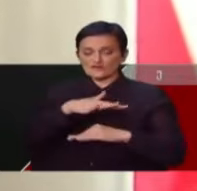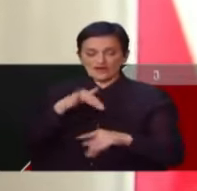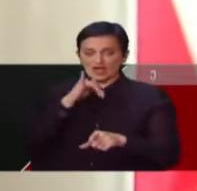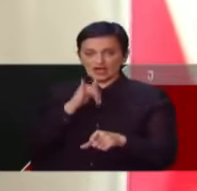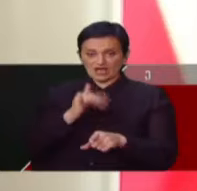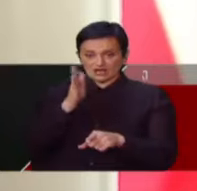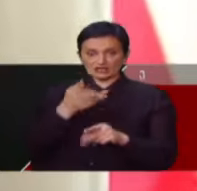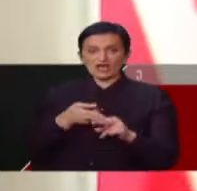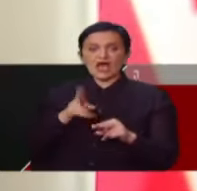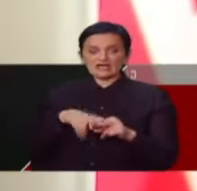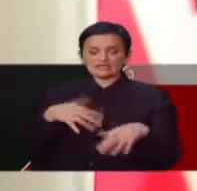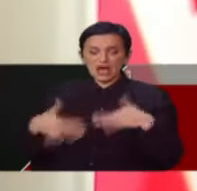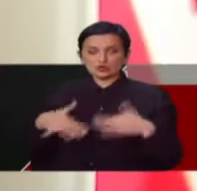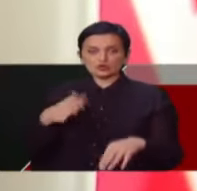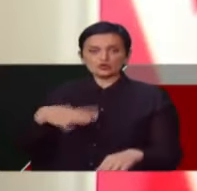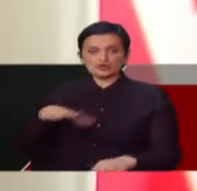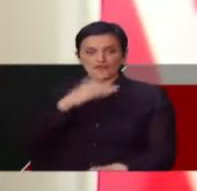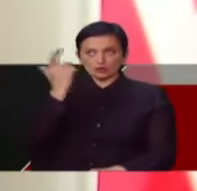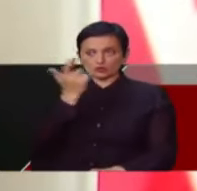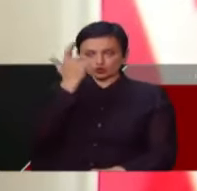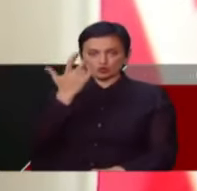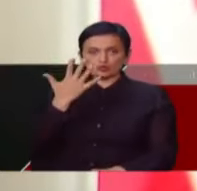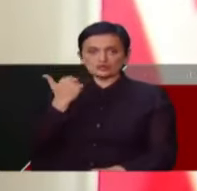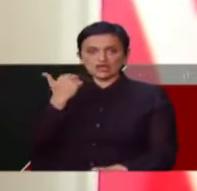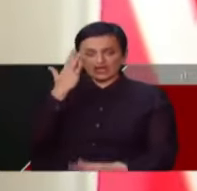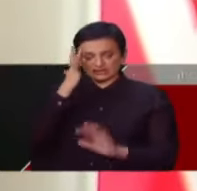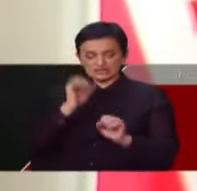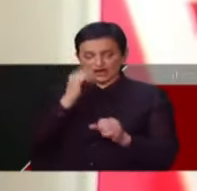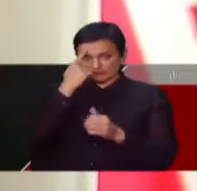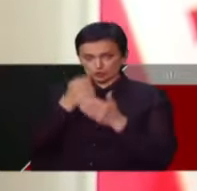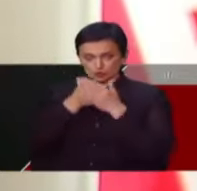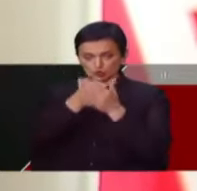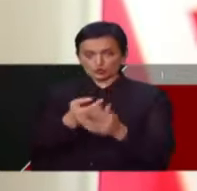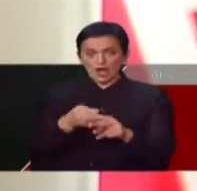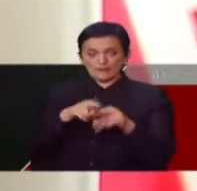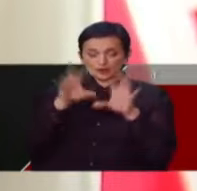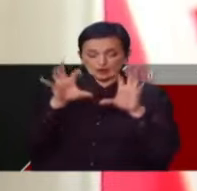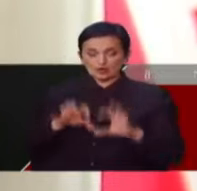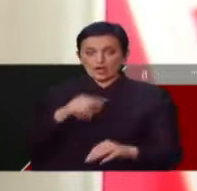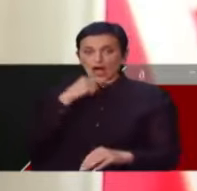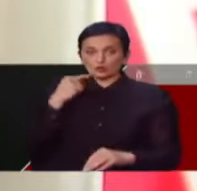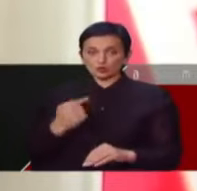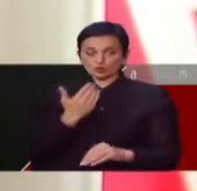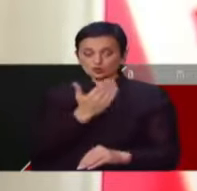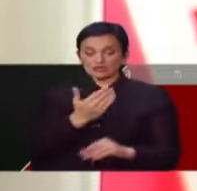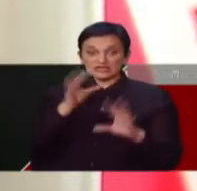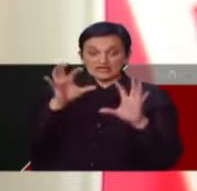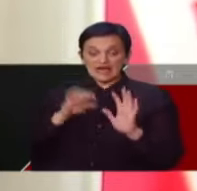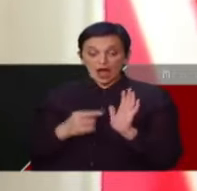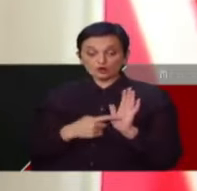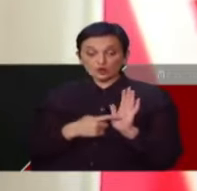თქმა უნდა, ეს ასუსტებს ქვეყნის სუვერენიტეტს და ქვეყნის თავდაცვისუნარიანობას. ამიტომ იყო ეს კანონი რუსული, რომ ამ კანონით საქართველოს